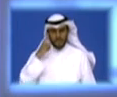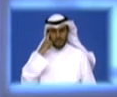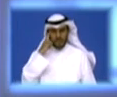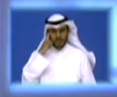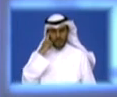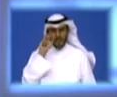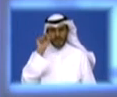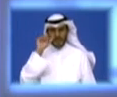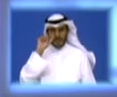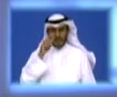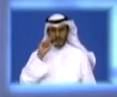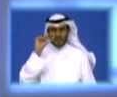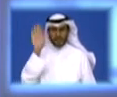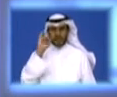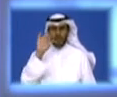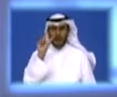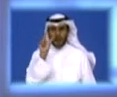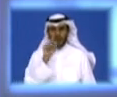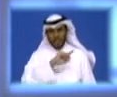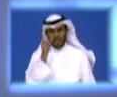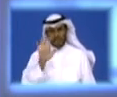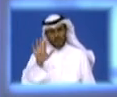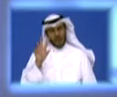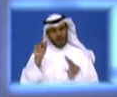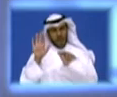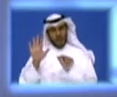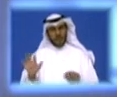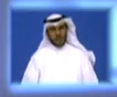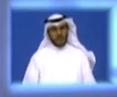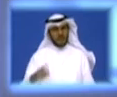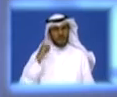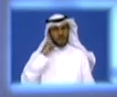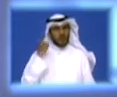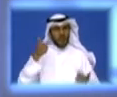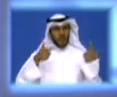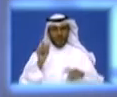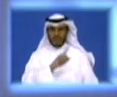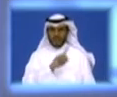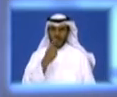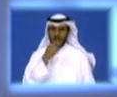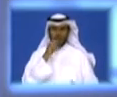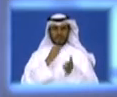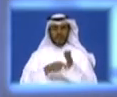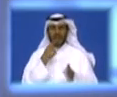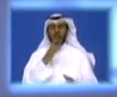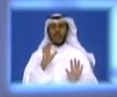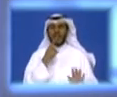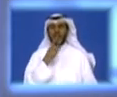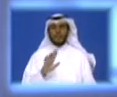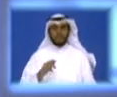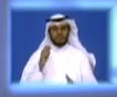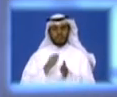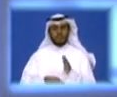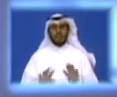أو نية حكومية لاستملاك قصر دسمان، مشيرا إلى أن ما تم تداوله هو قرار إحدى